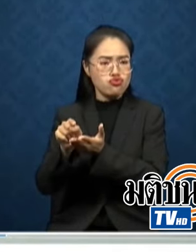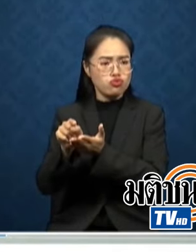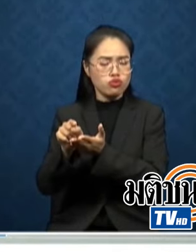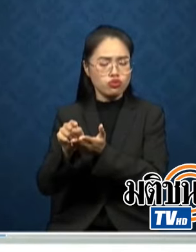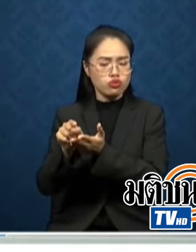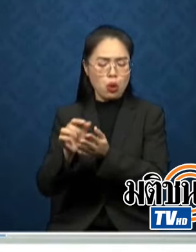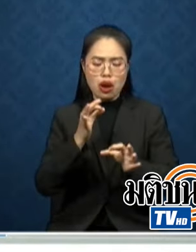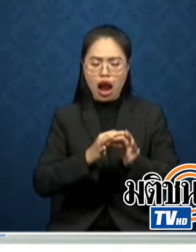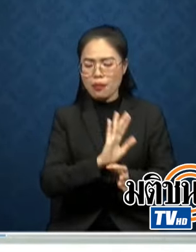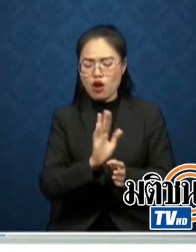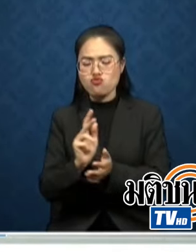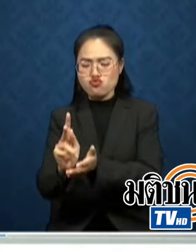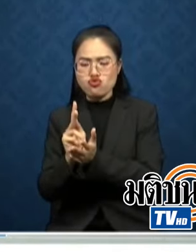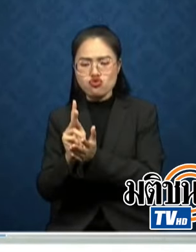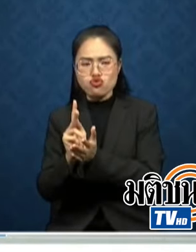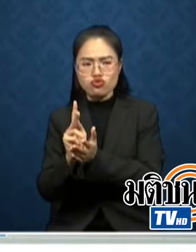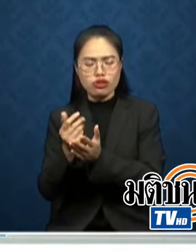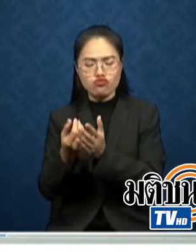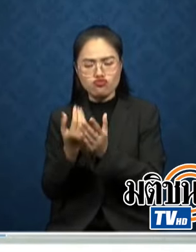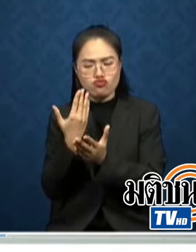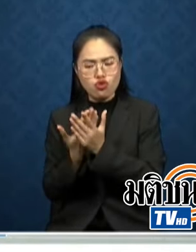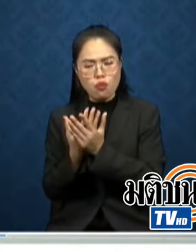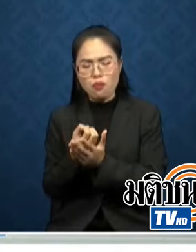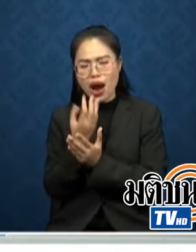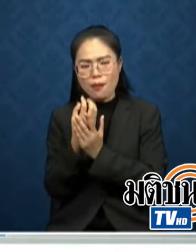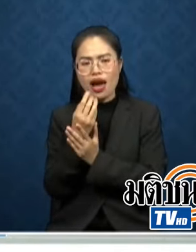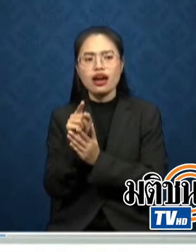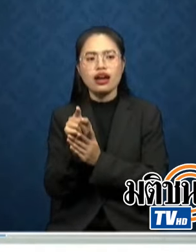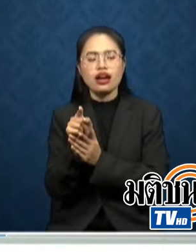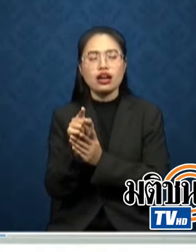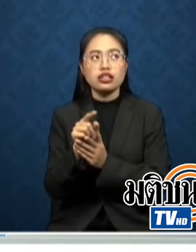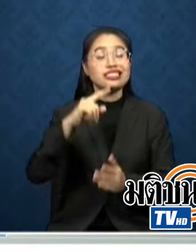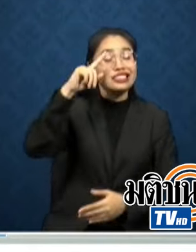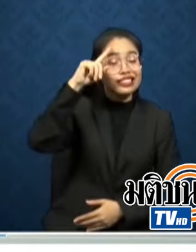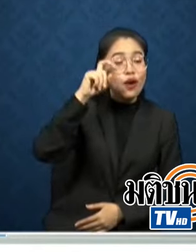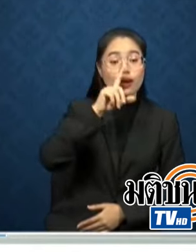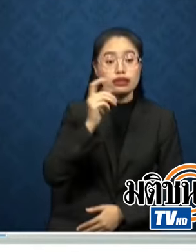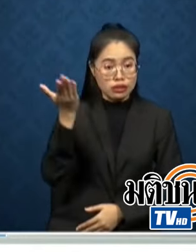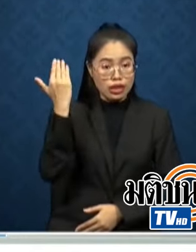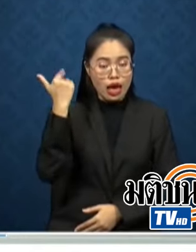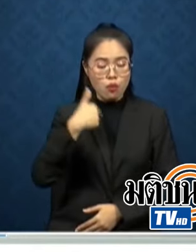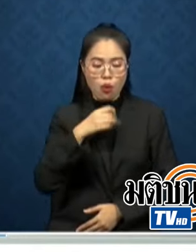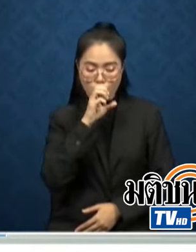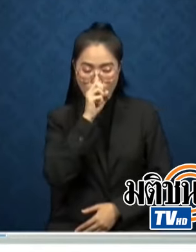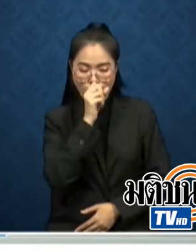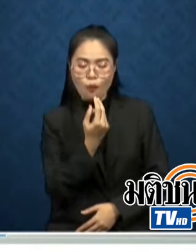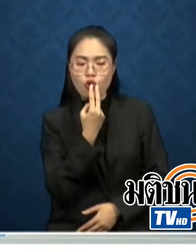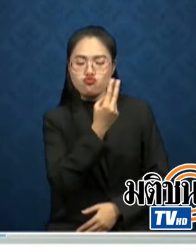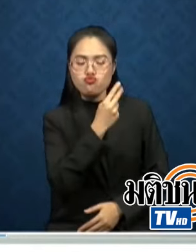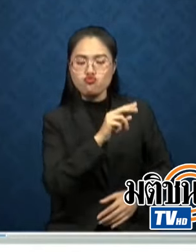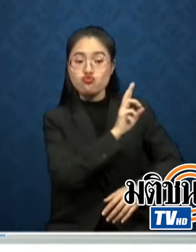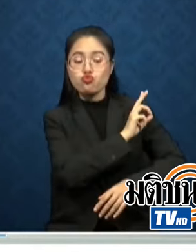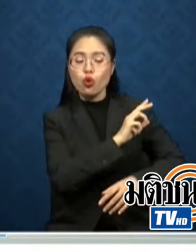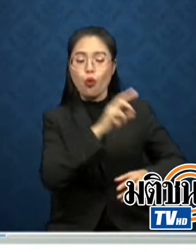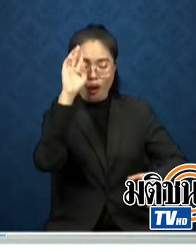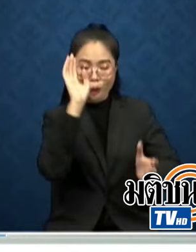ครับเสาร์ที่ผ่านมาผมก็ได้ไปเยี่ยมชมโรงพักทั้งในกรุงเทพและต่างจังหวัด